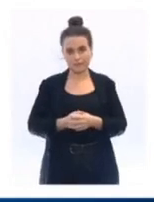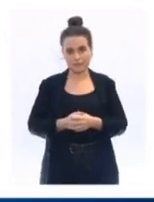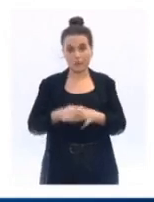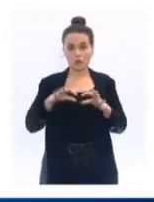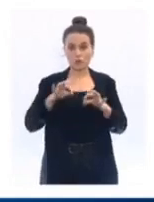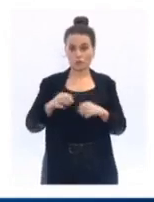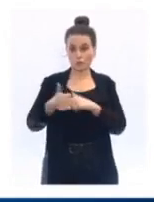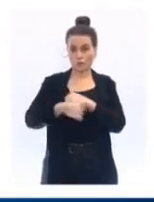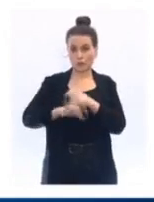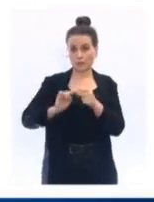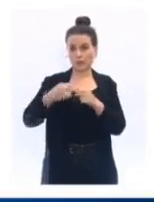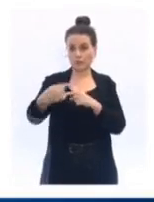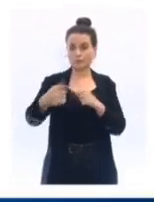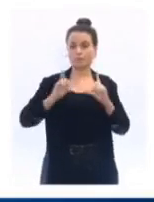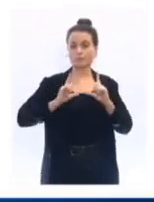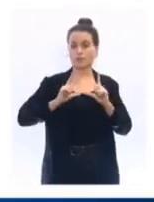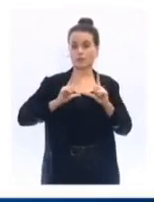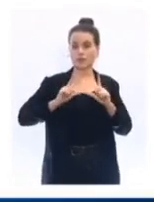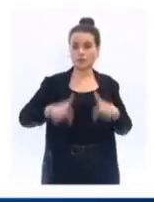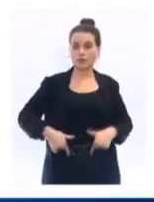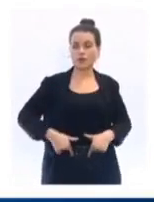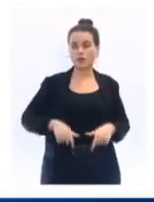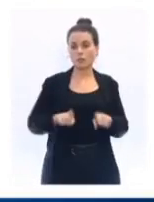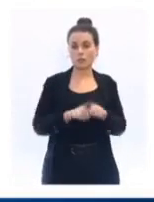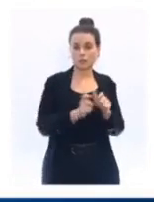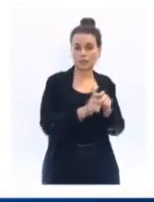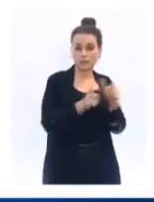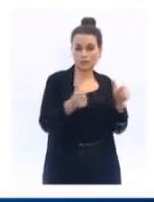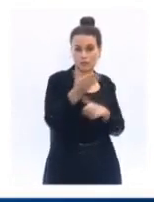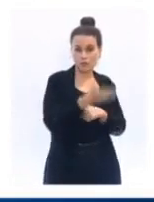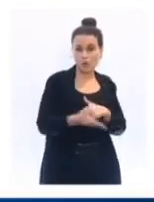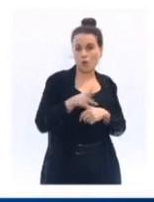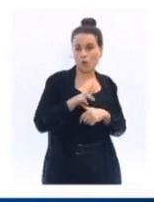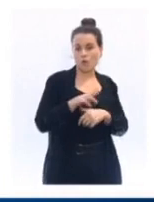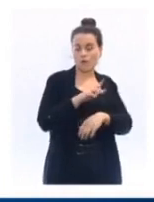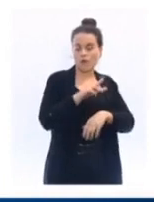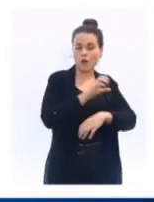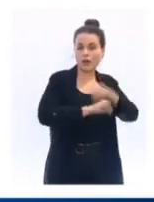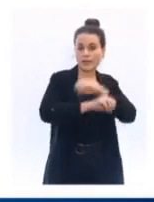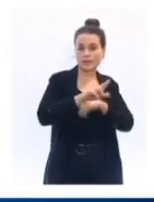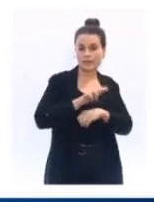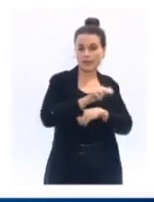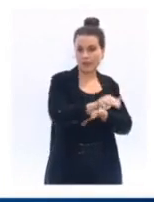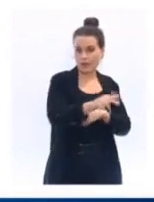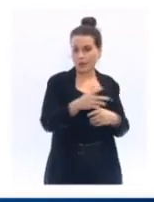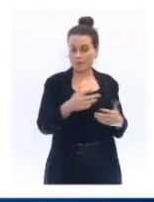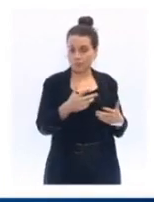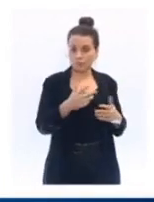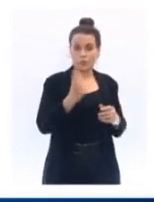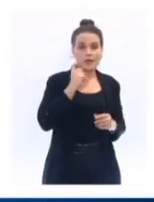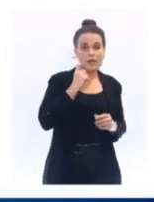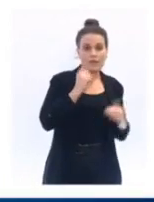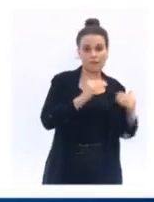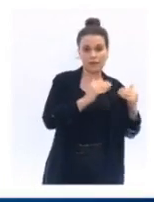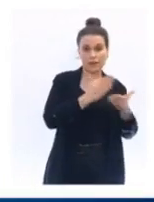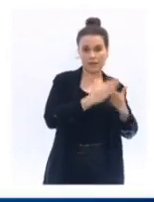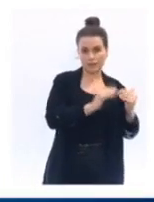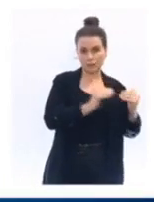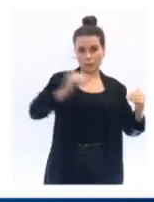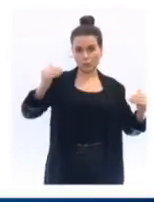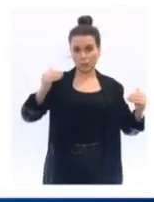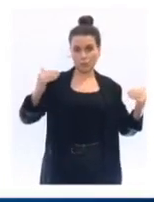d'élèves. De manière très concrète, et bien sûr cela est précisé dans les documents, mais pour résumer, il y a 4 points principaux. L'arrivée